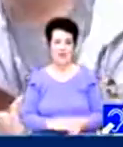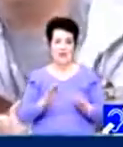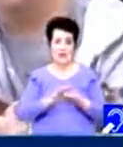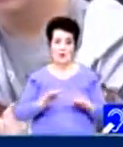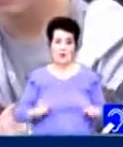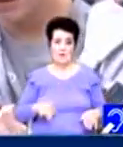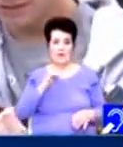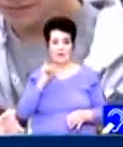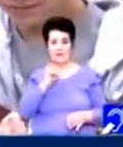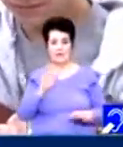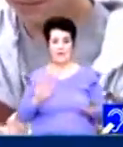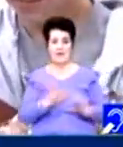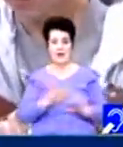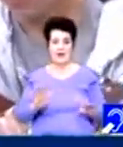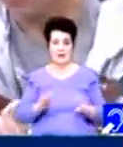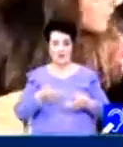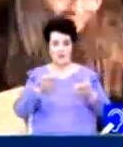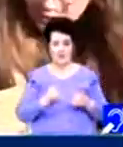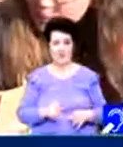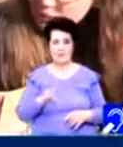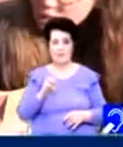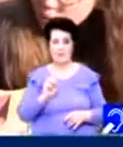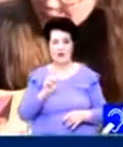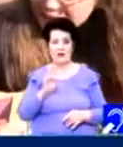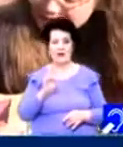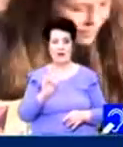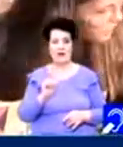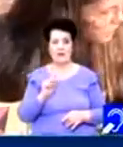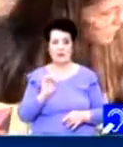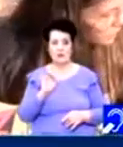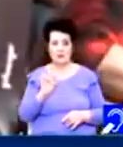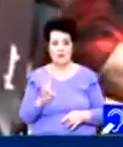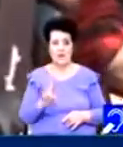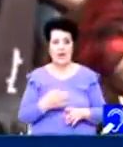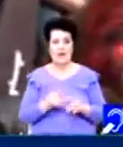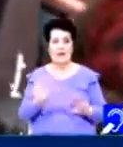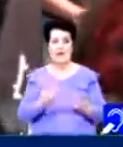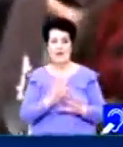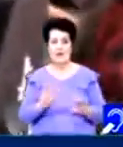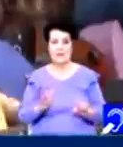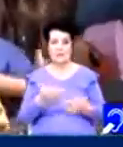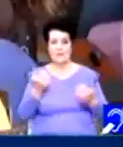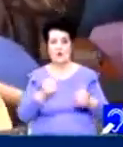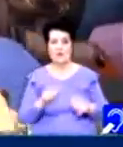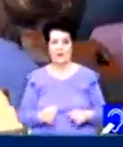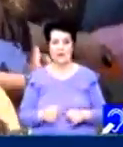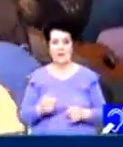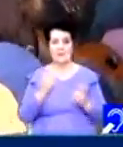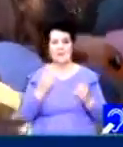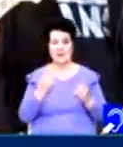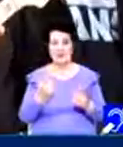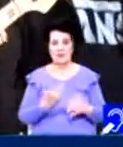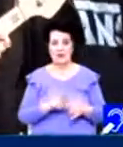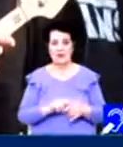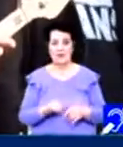Copiii și tinerii au cântat ore în șir într-un adevărat maraton de chitară. În centrul Sibiului au răsunat cântece ale unor formații celebre, precum The Beatles,